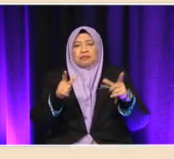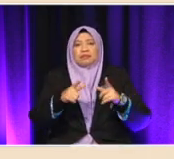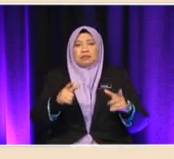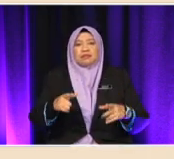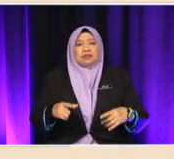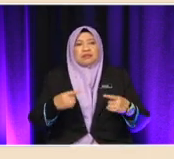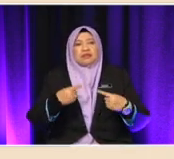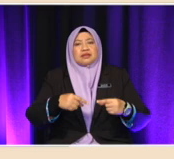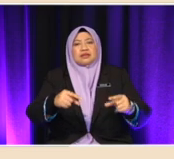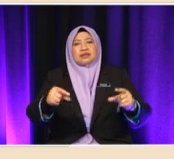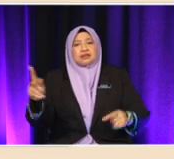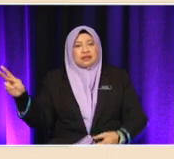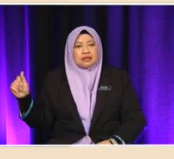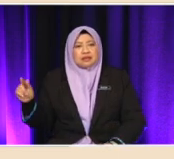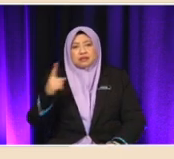kanan